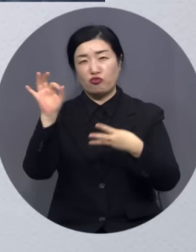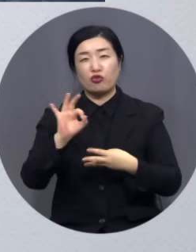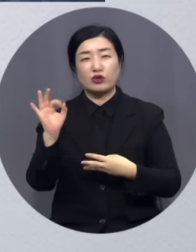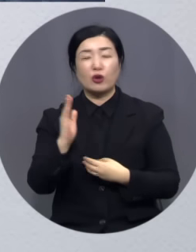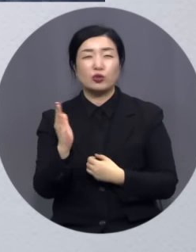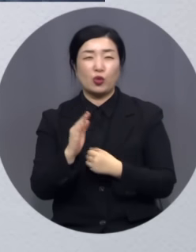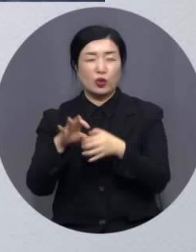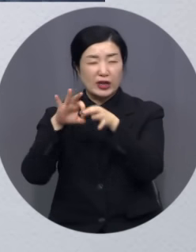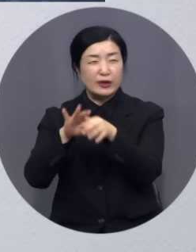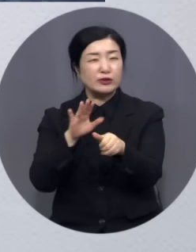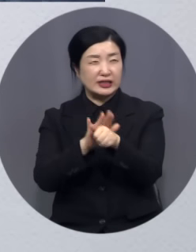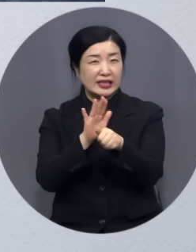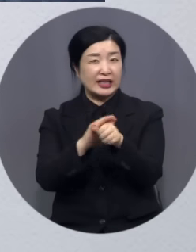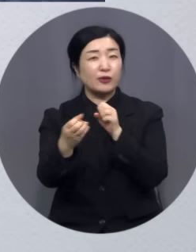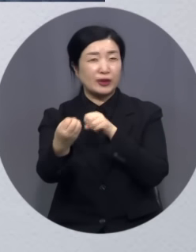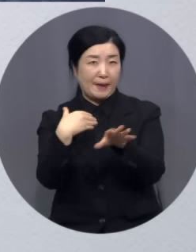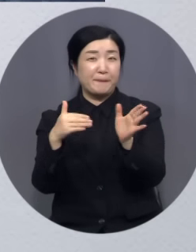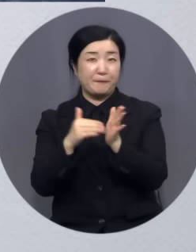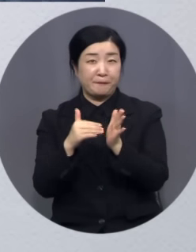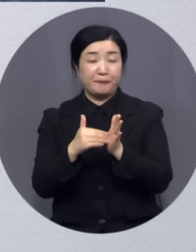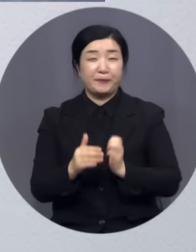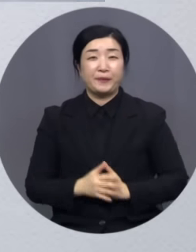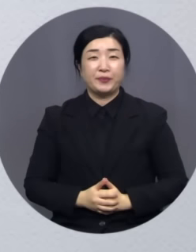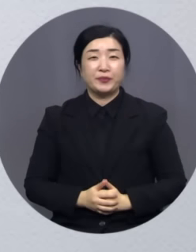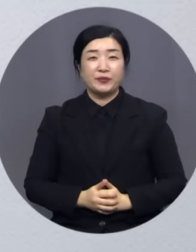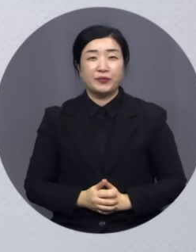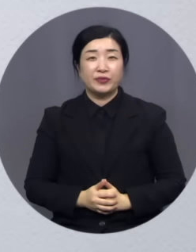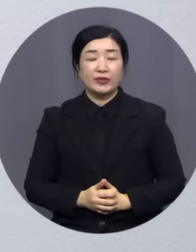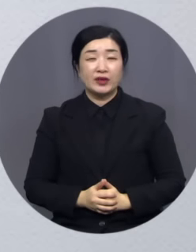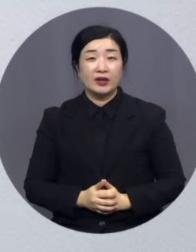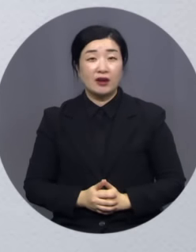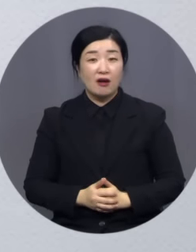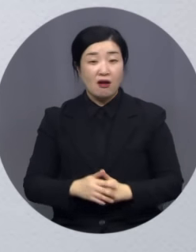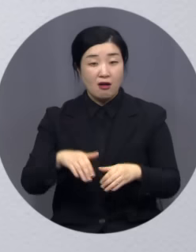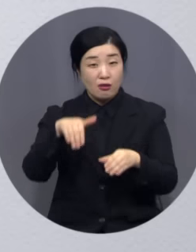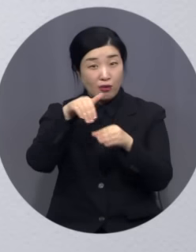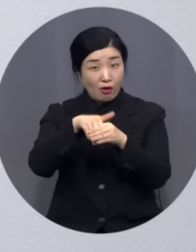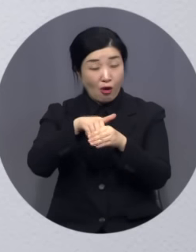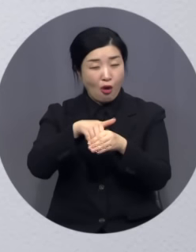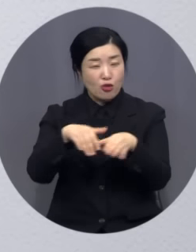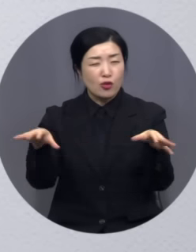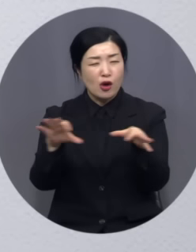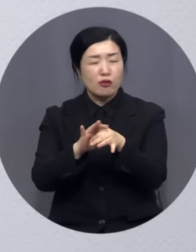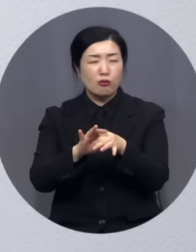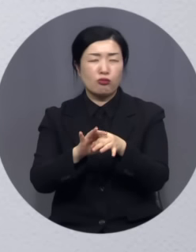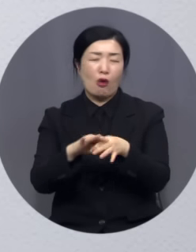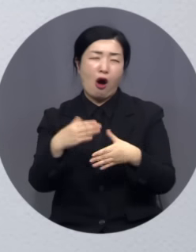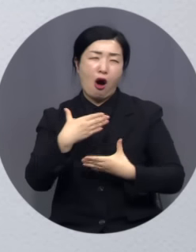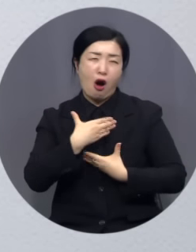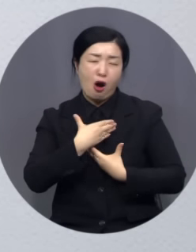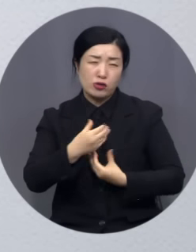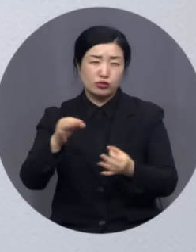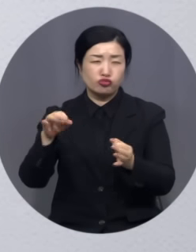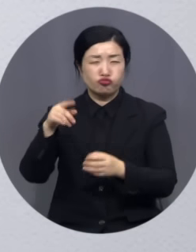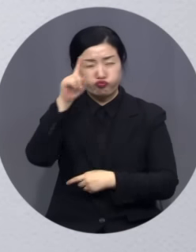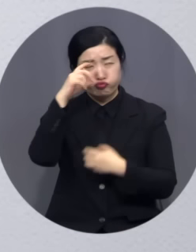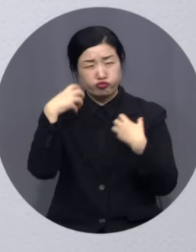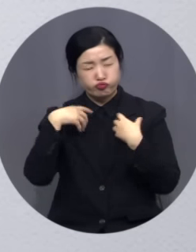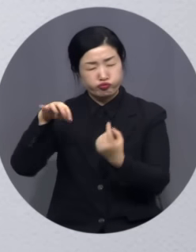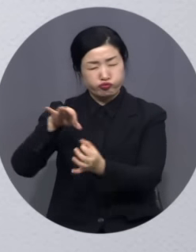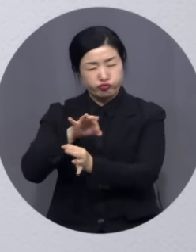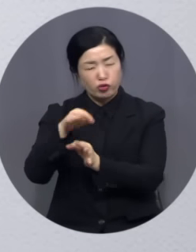6% 하겠다고 응답했습니다 총선에 대한 인식은 안정적인 국정운영을 위해 여당